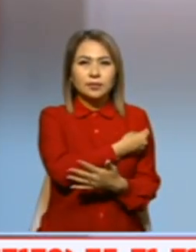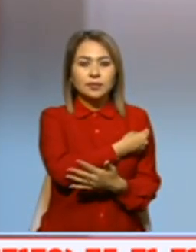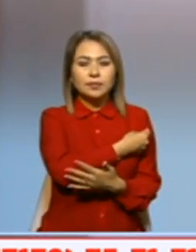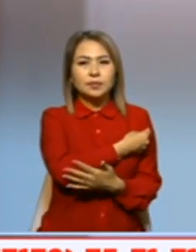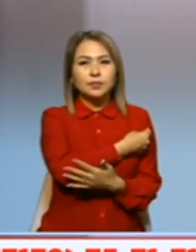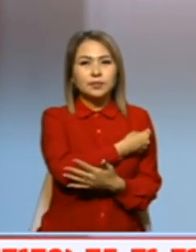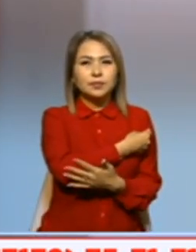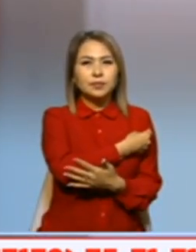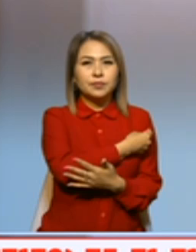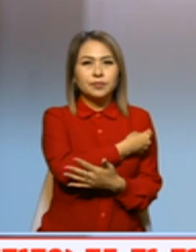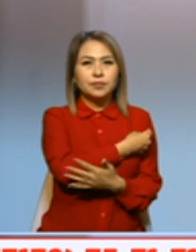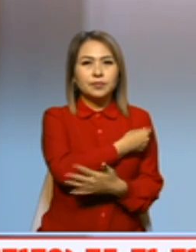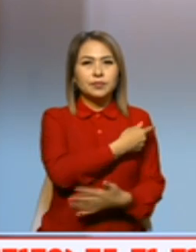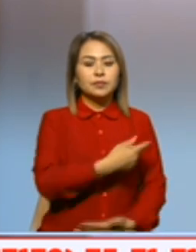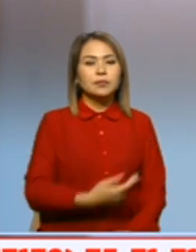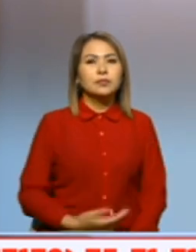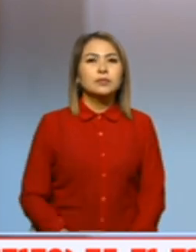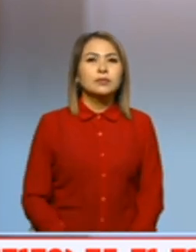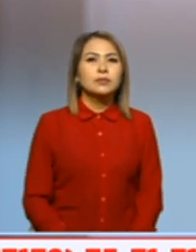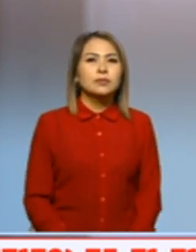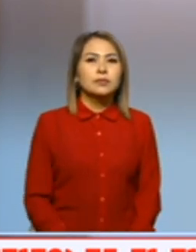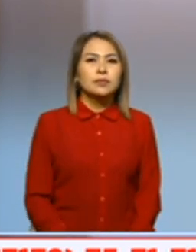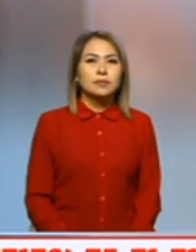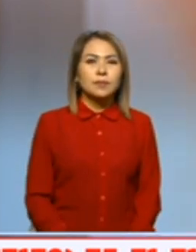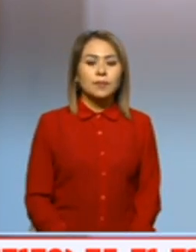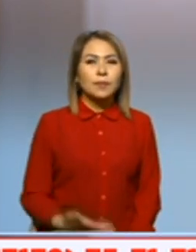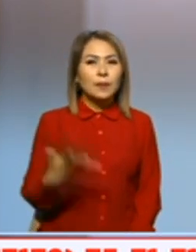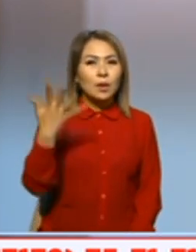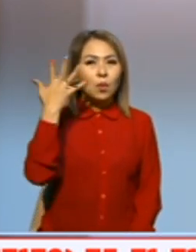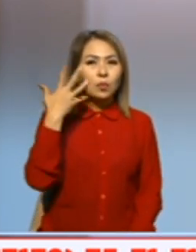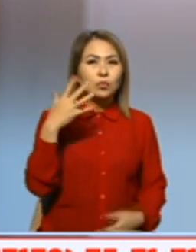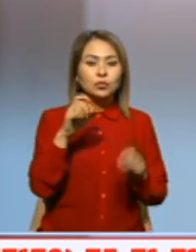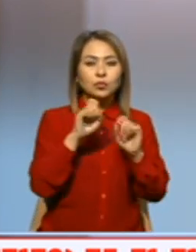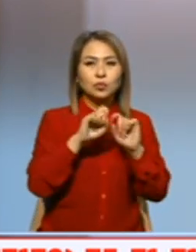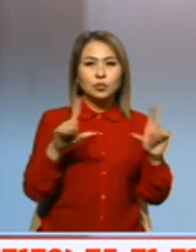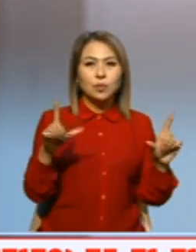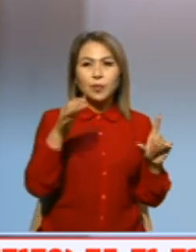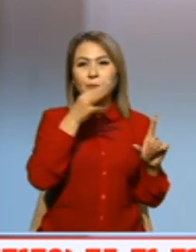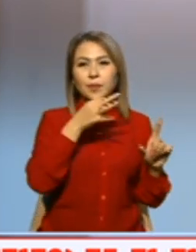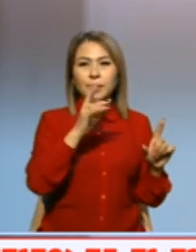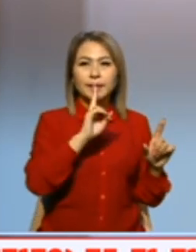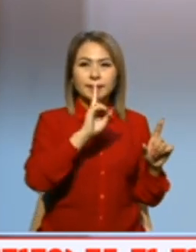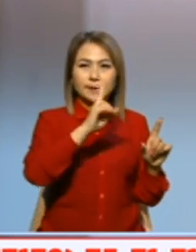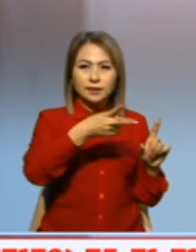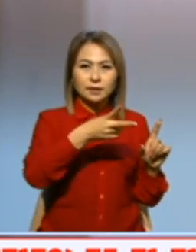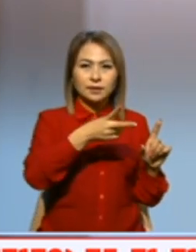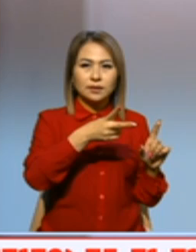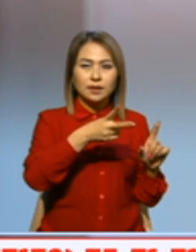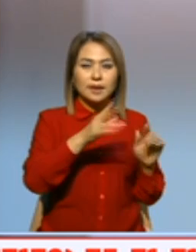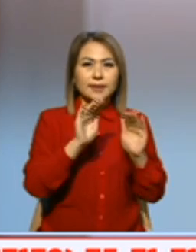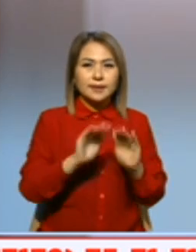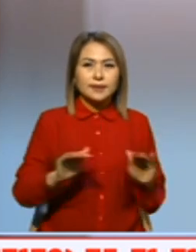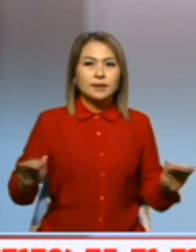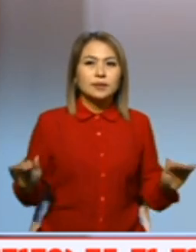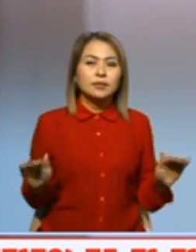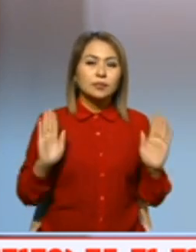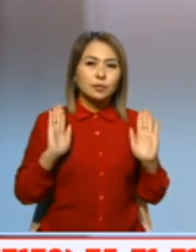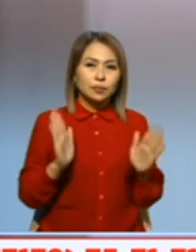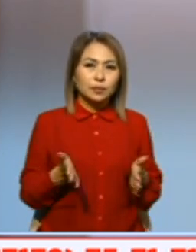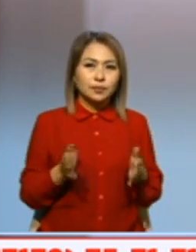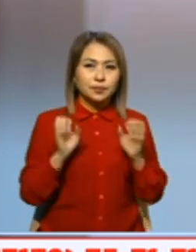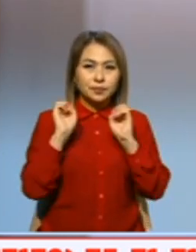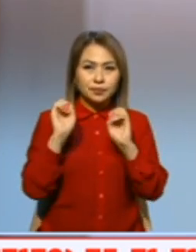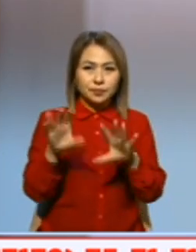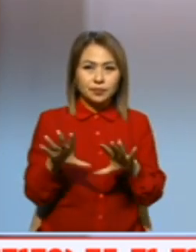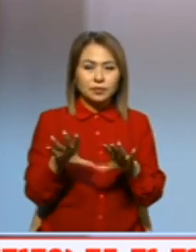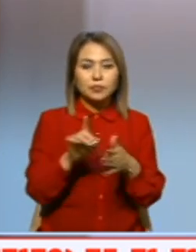жаңағы вакциналар алынады. Бала мектепке баратын кезде егер ерте жастан, 2 жастан бастап садикке, жаңағы балабақшаға беретін